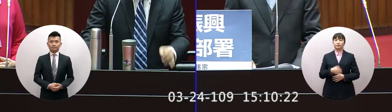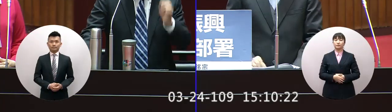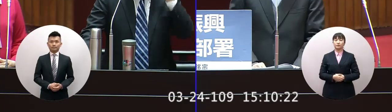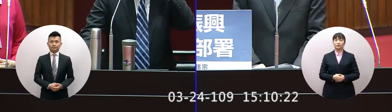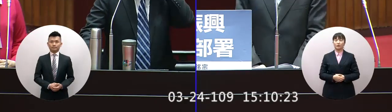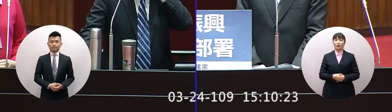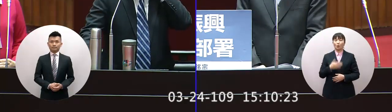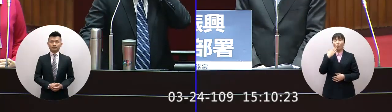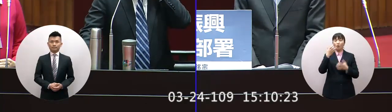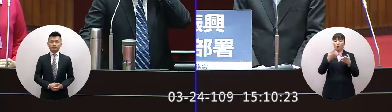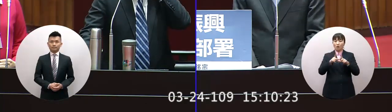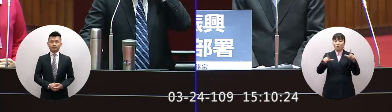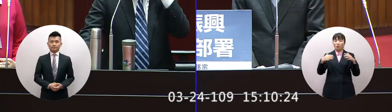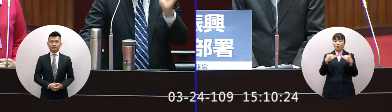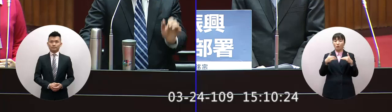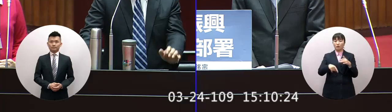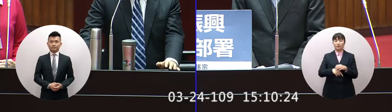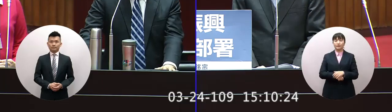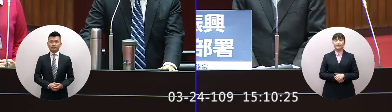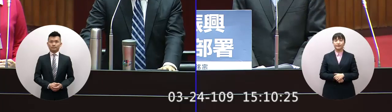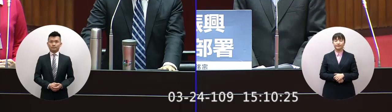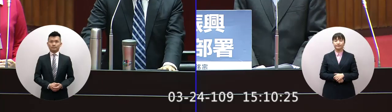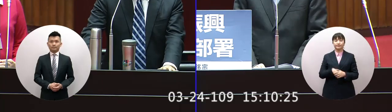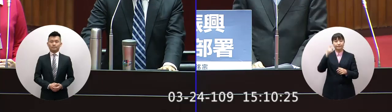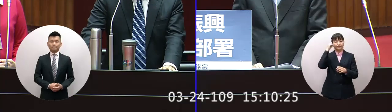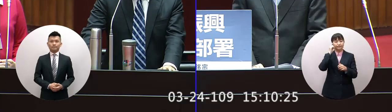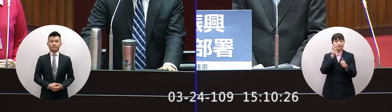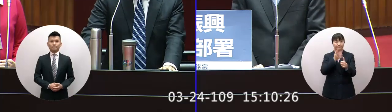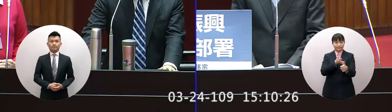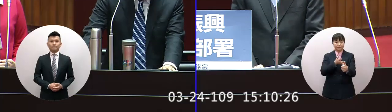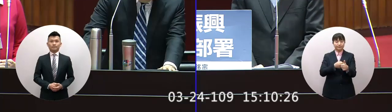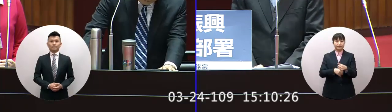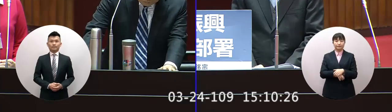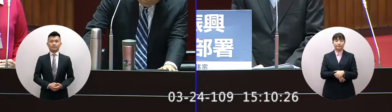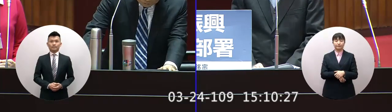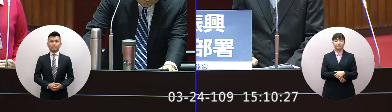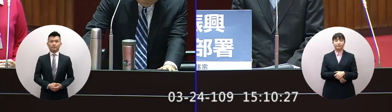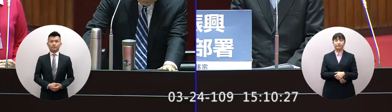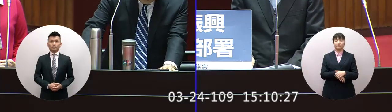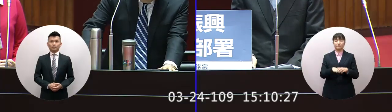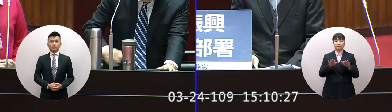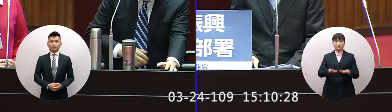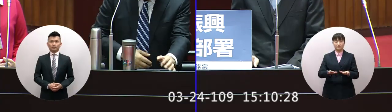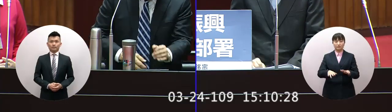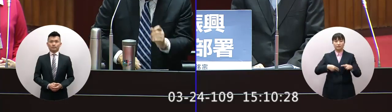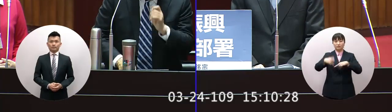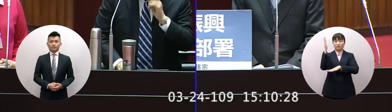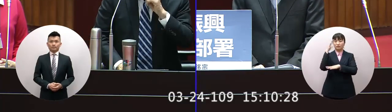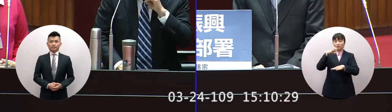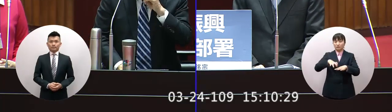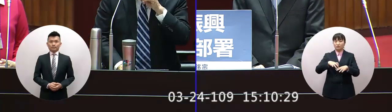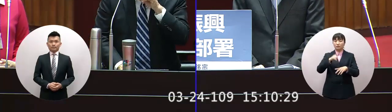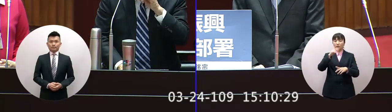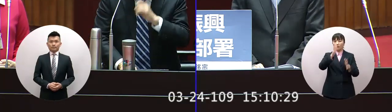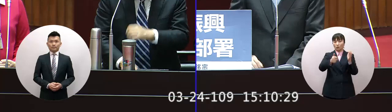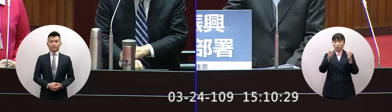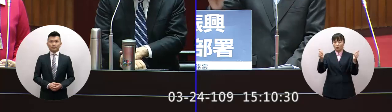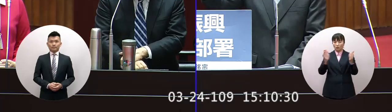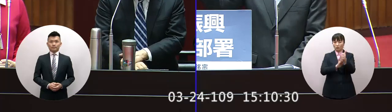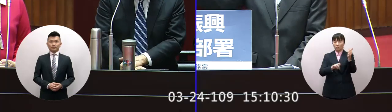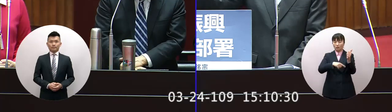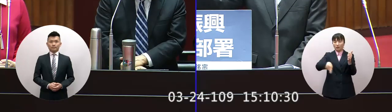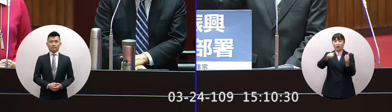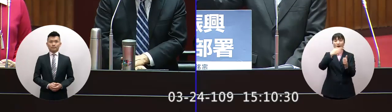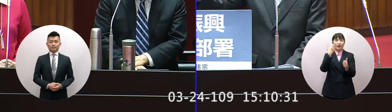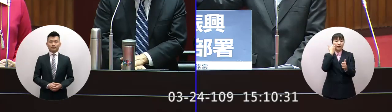那既然是重大的国安问题，那我要请教，到底现在行政院的所属部会